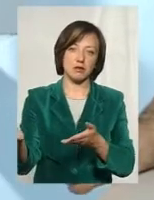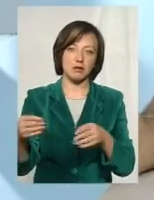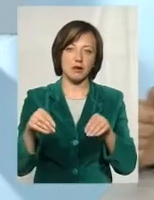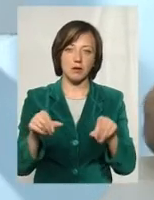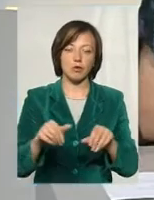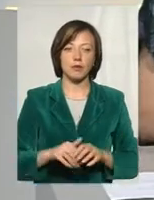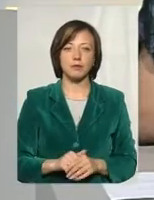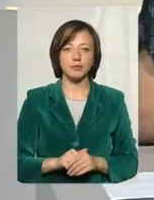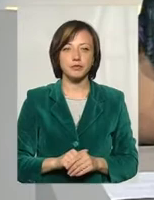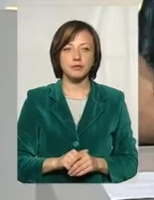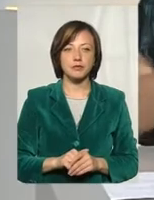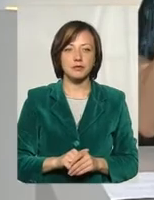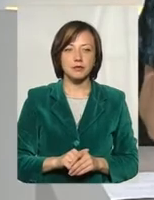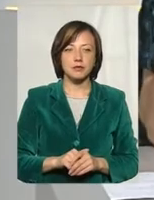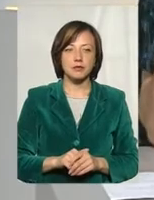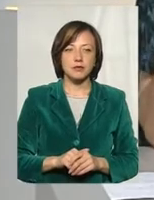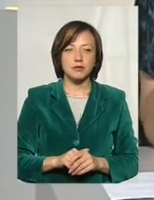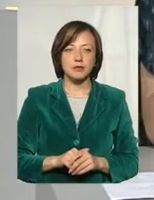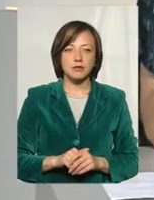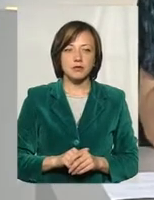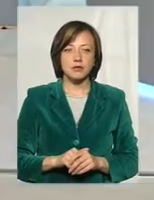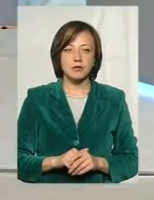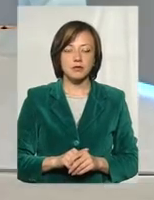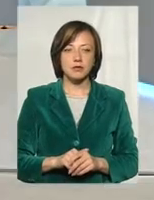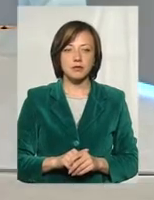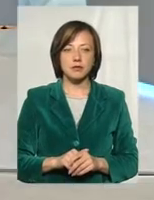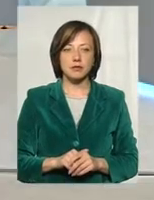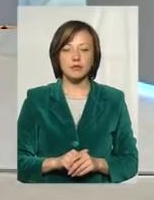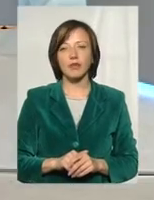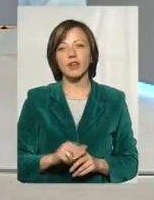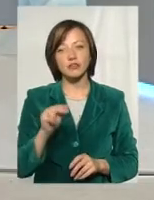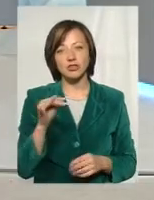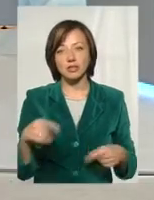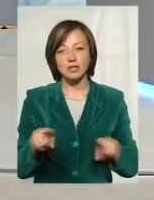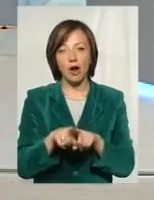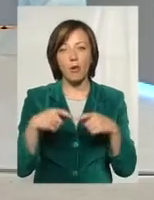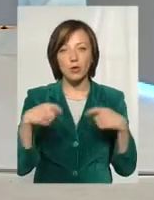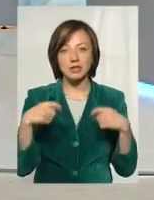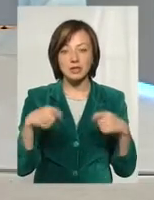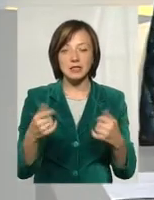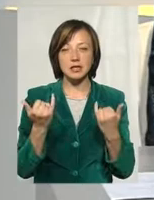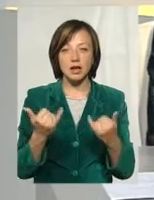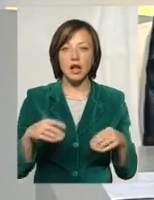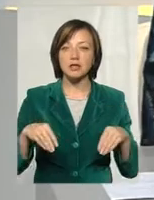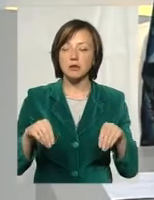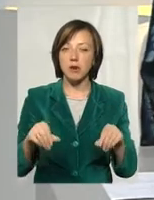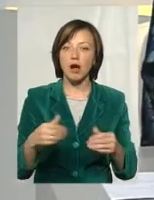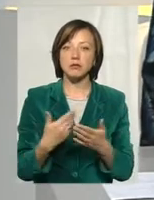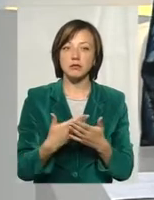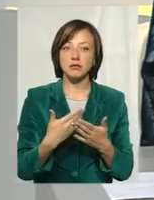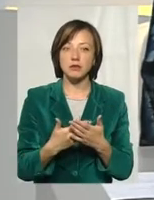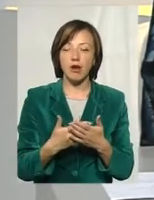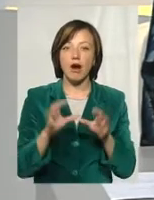Продавайте землю. Валентине, все-таки, а чи не так? Чи не продається нині земля, скажімо так,